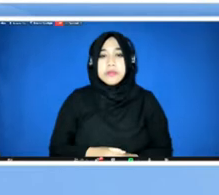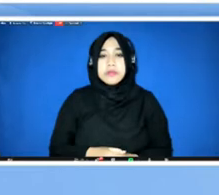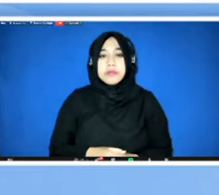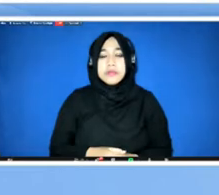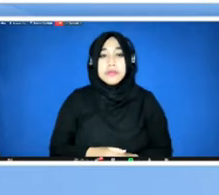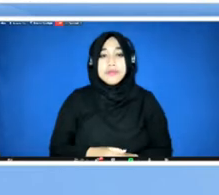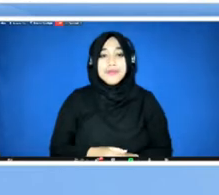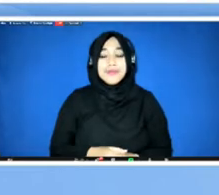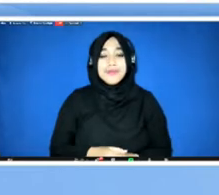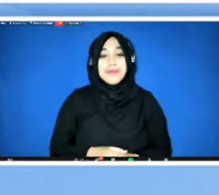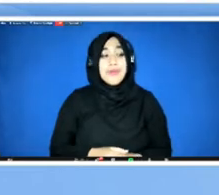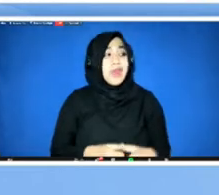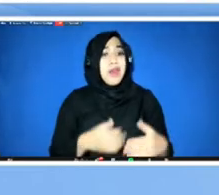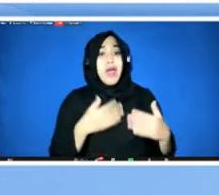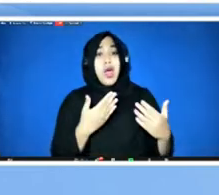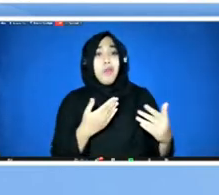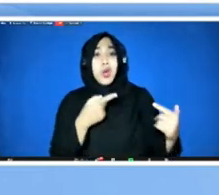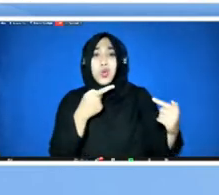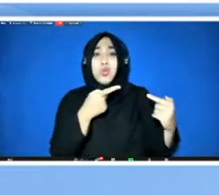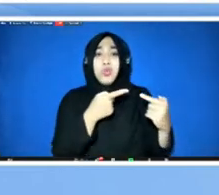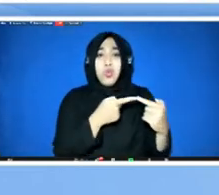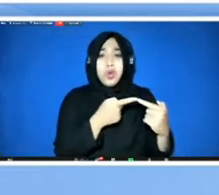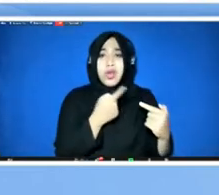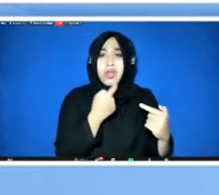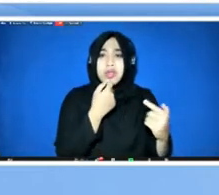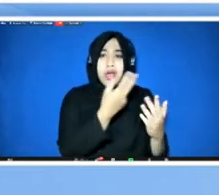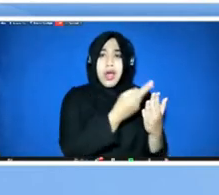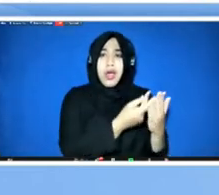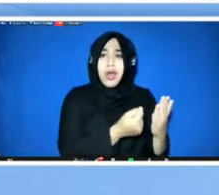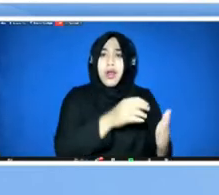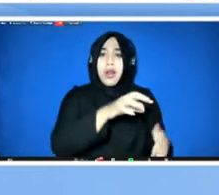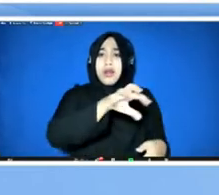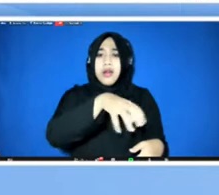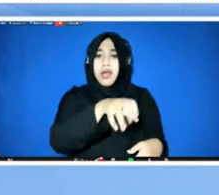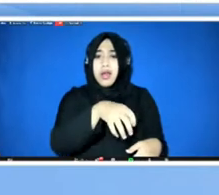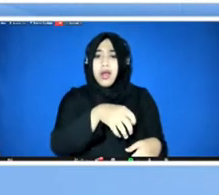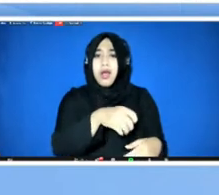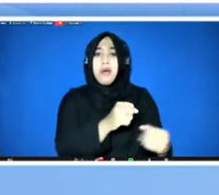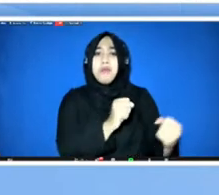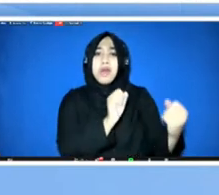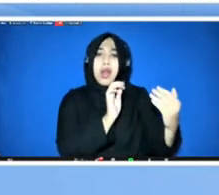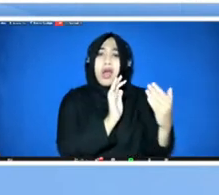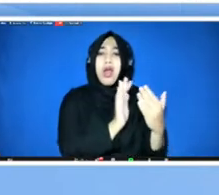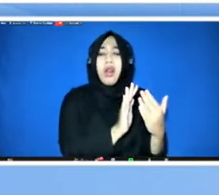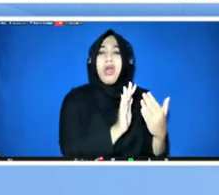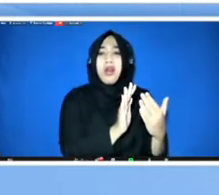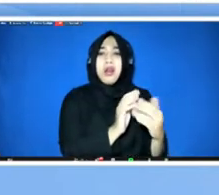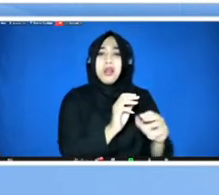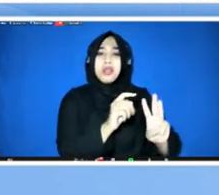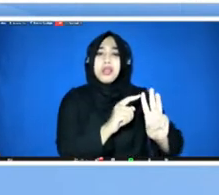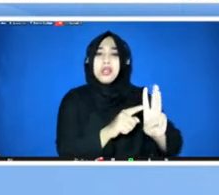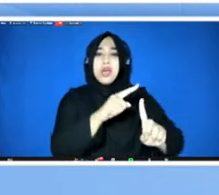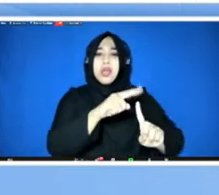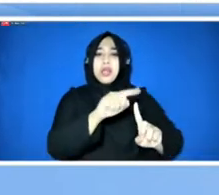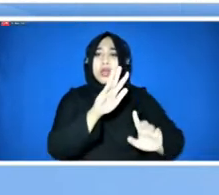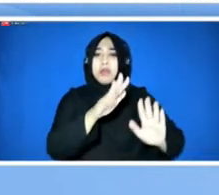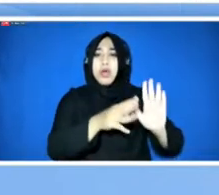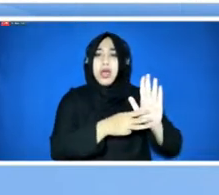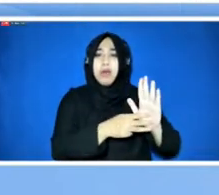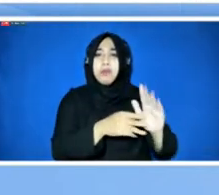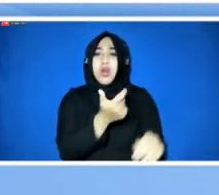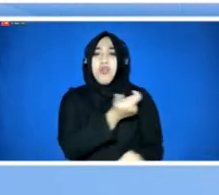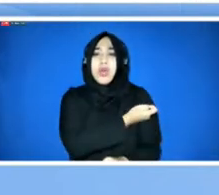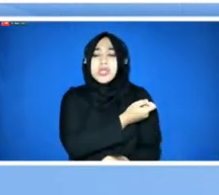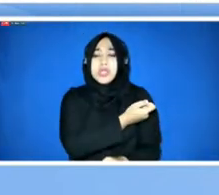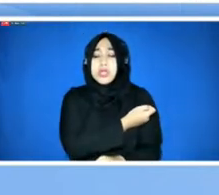Kemudian apa hubungannya anggaran daerah ini dengan penanganan 3T, 5M, dan vaksinasi?